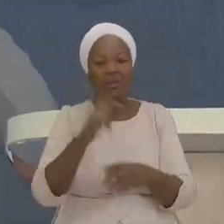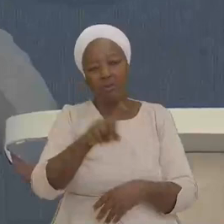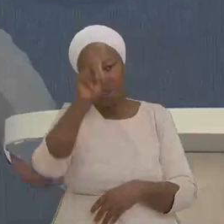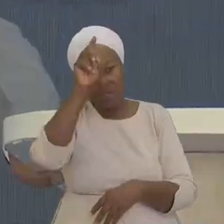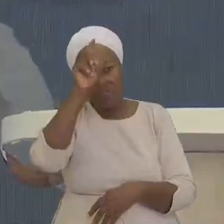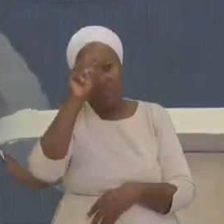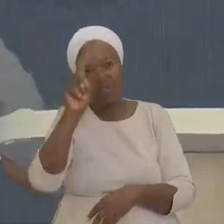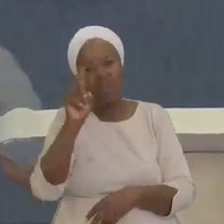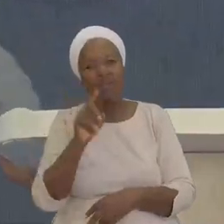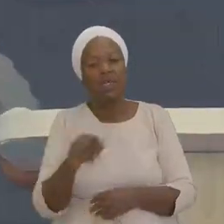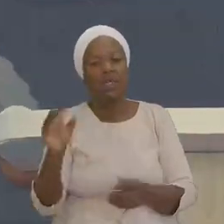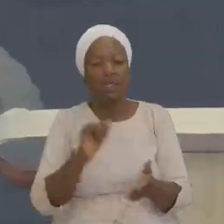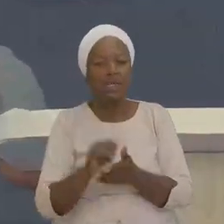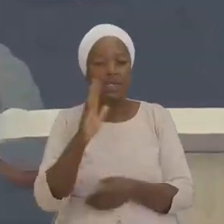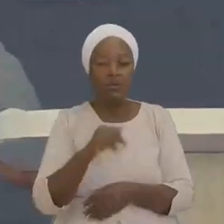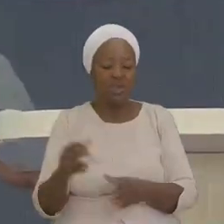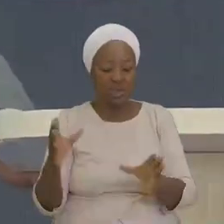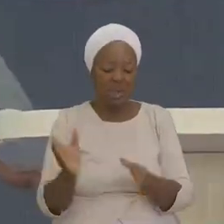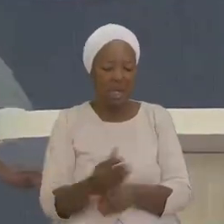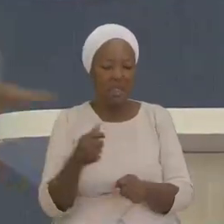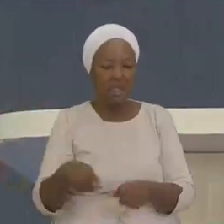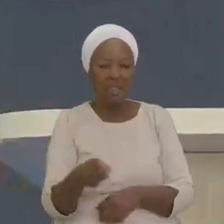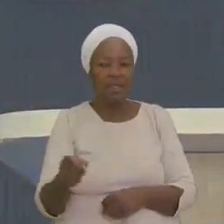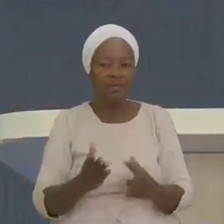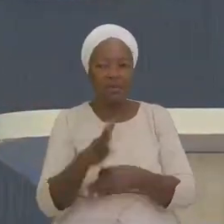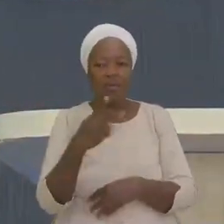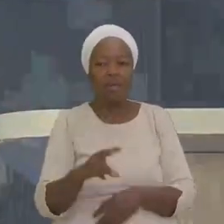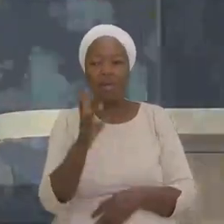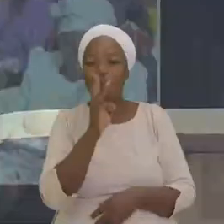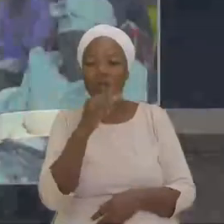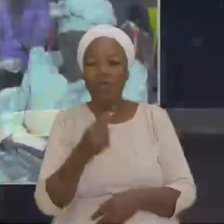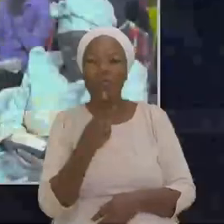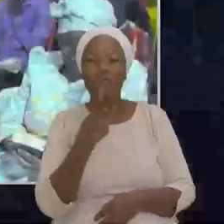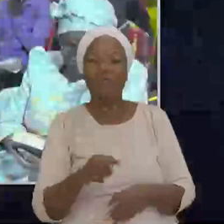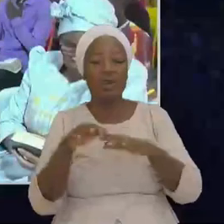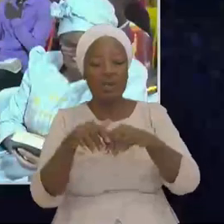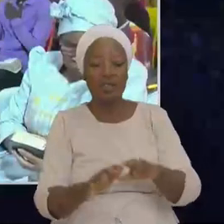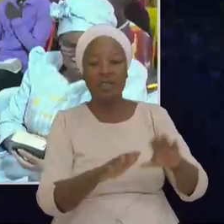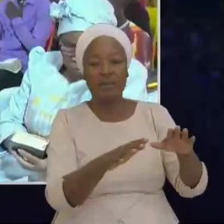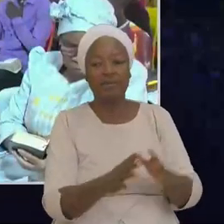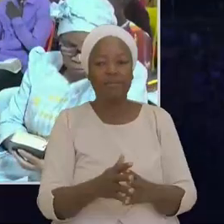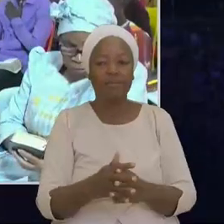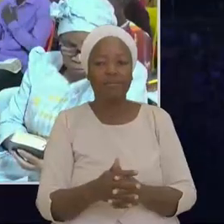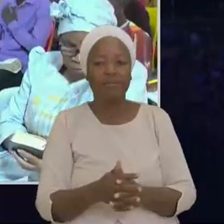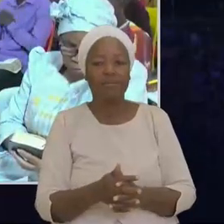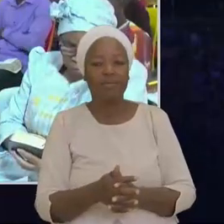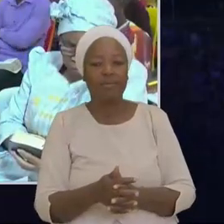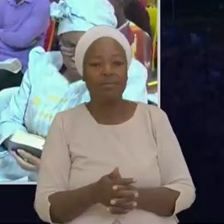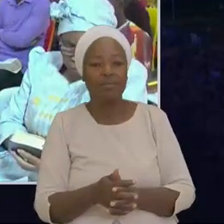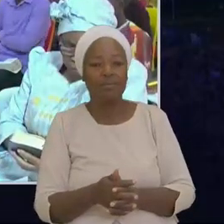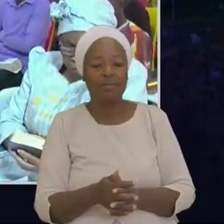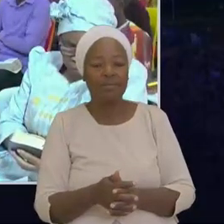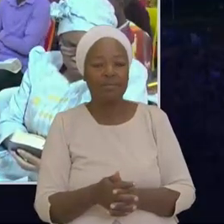qui sortira tous les captifs de l'Égypte, qui les fera passer par les eaux de la mer